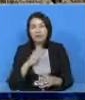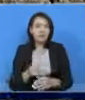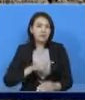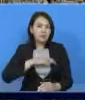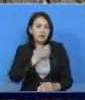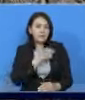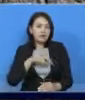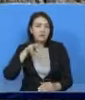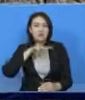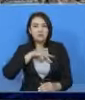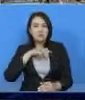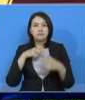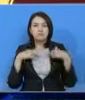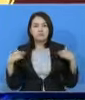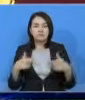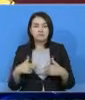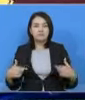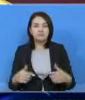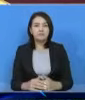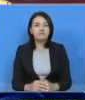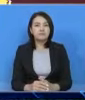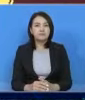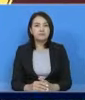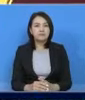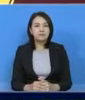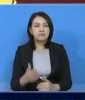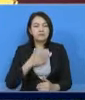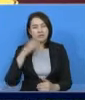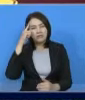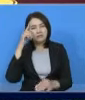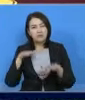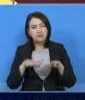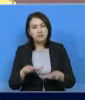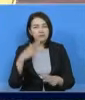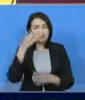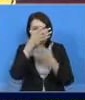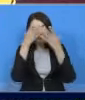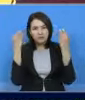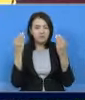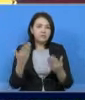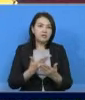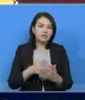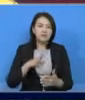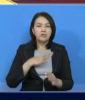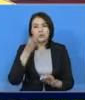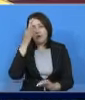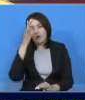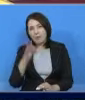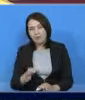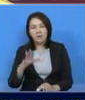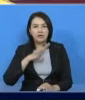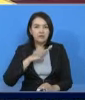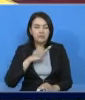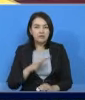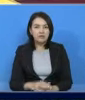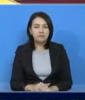удостоены краповой тельняшки. Да, но я уже, так сказать, решил об этом не думать, чтобы забыть это все. Но это был опыт. В